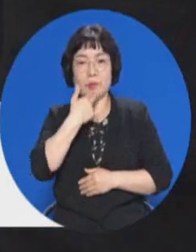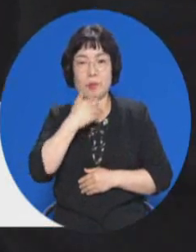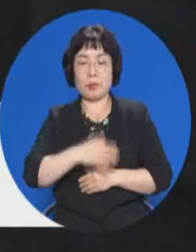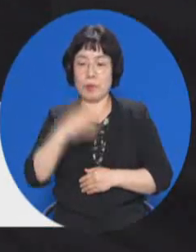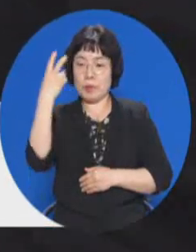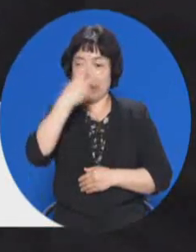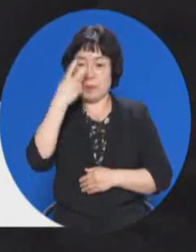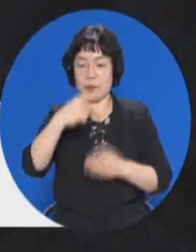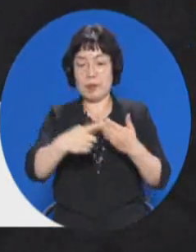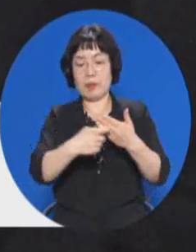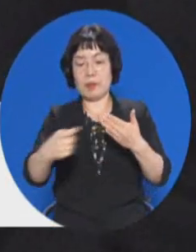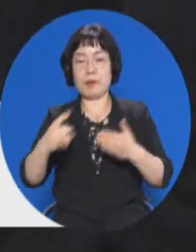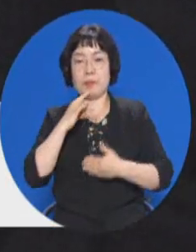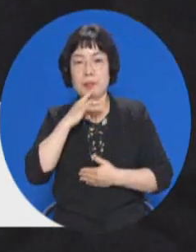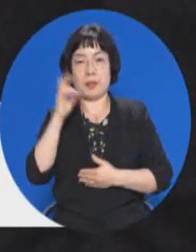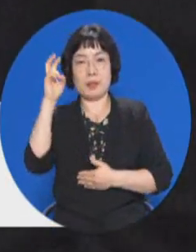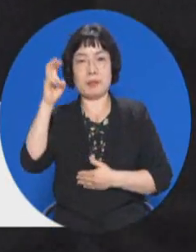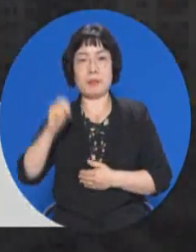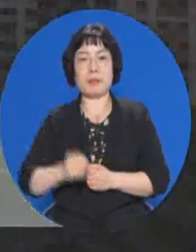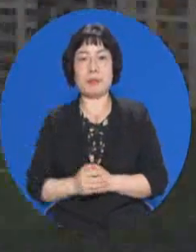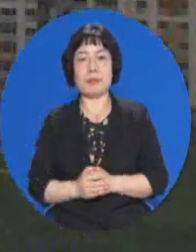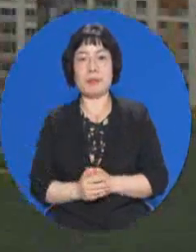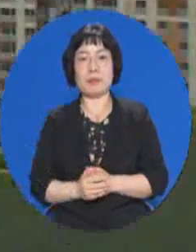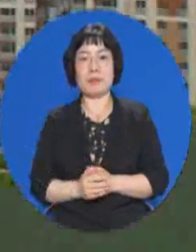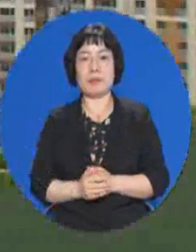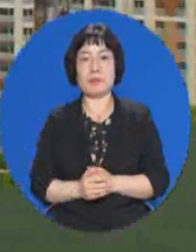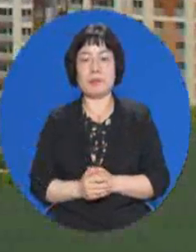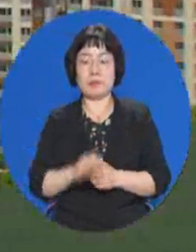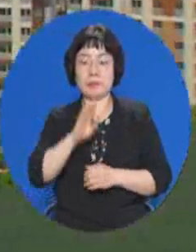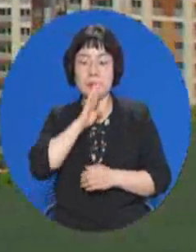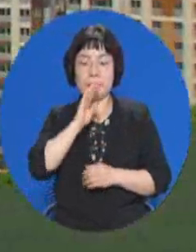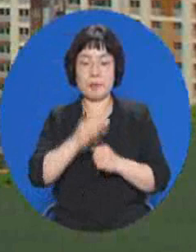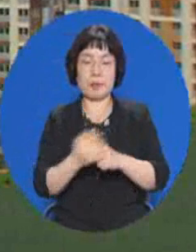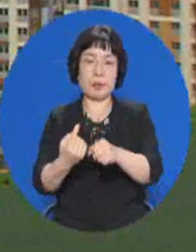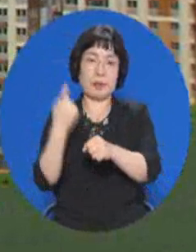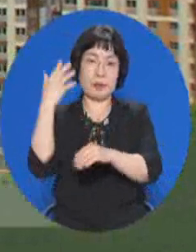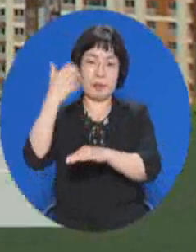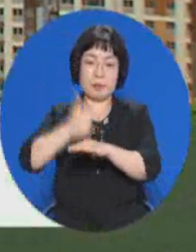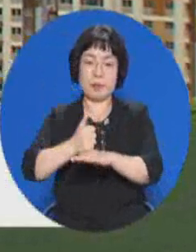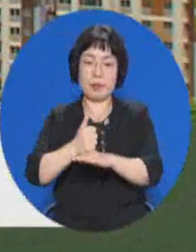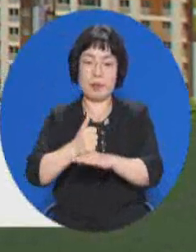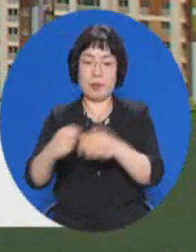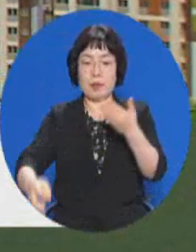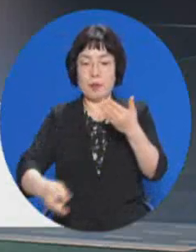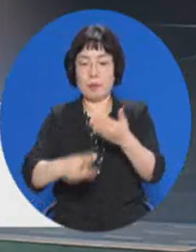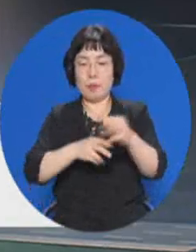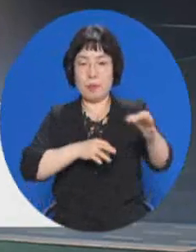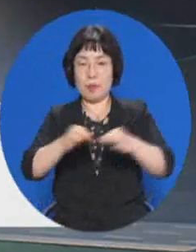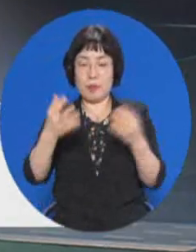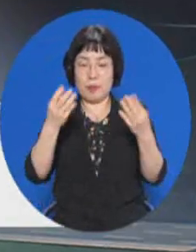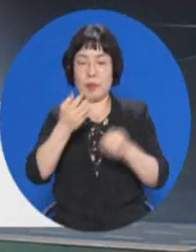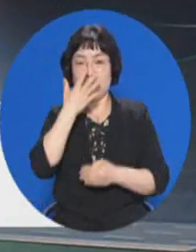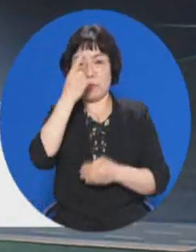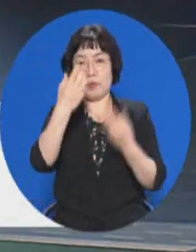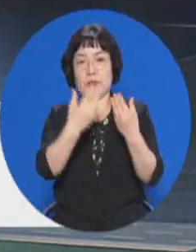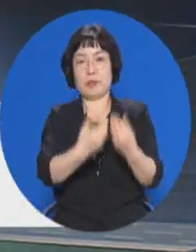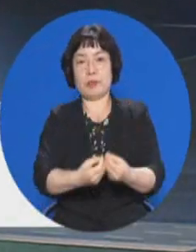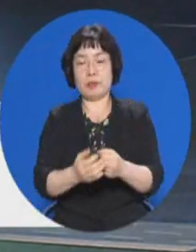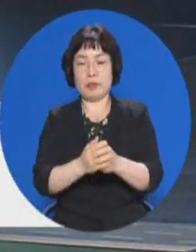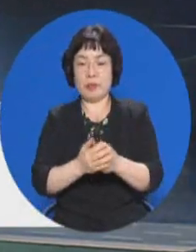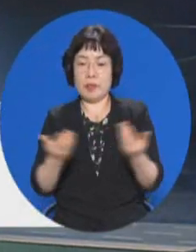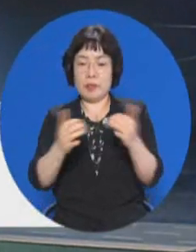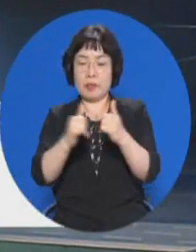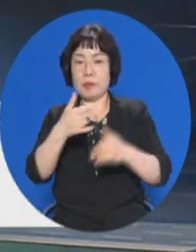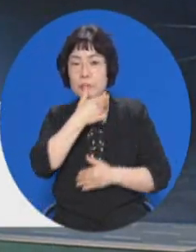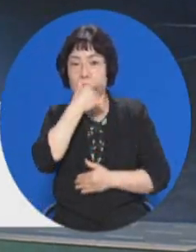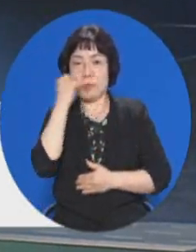단속은 용두사미로 끝날 수밖에 없습니다. 실제로 지난해 분양권 불법 거래가 성행했던 순천의 경우 인력 등을